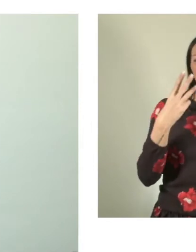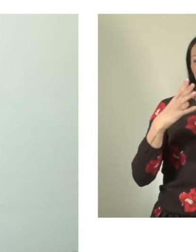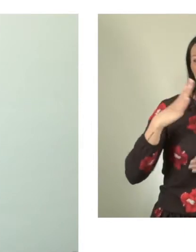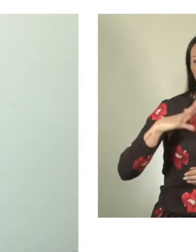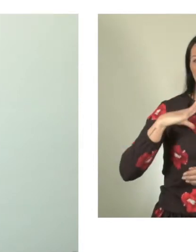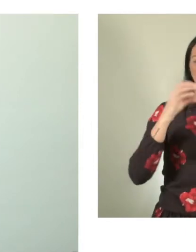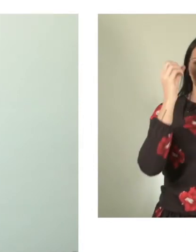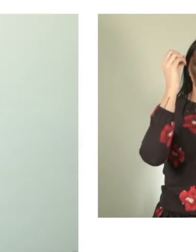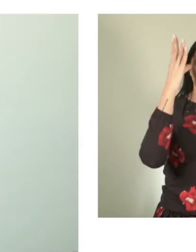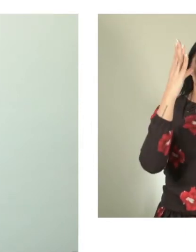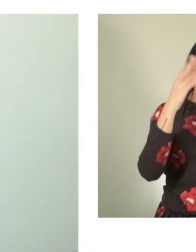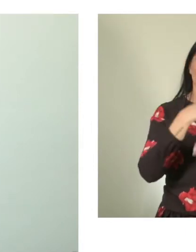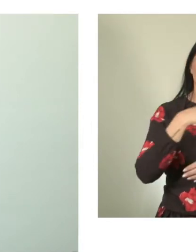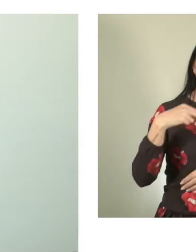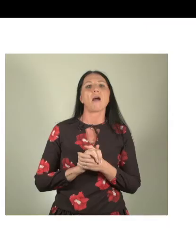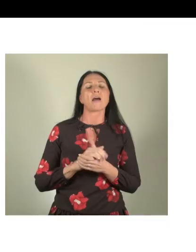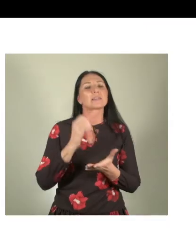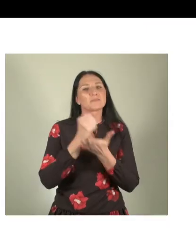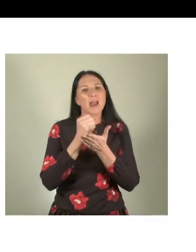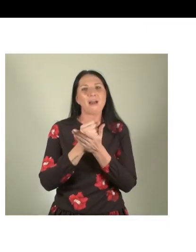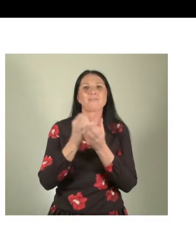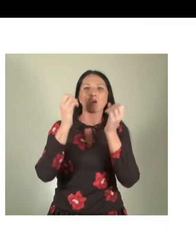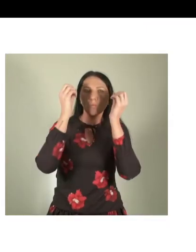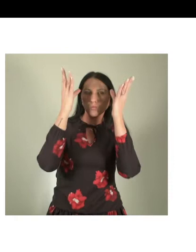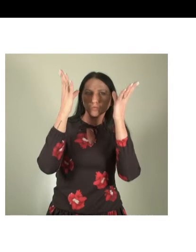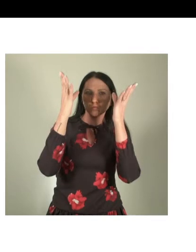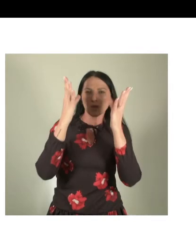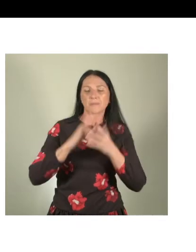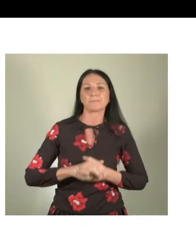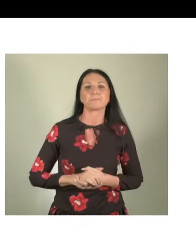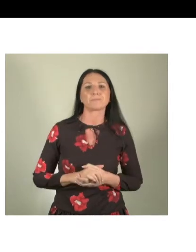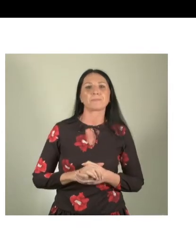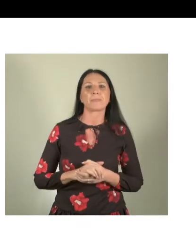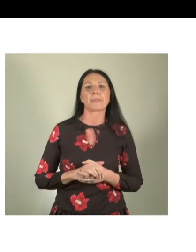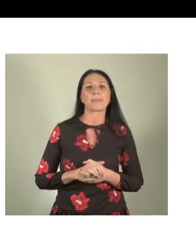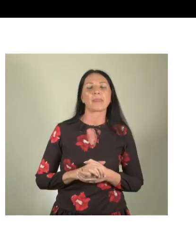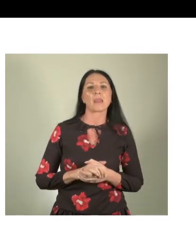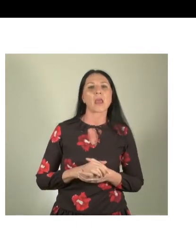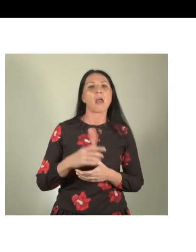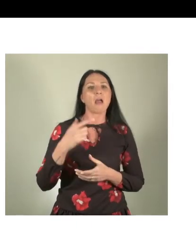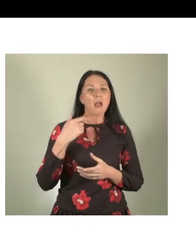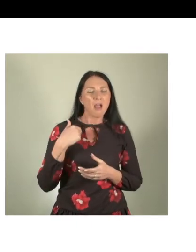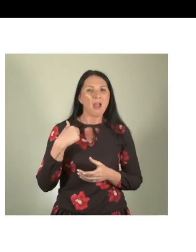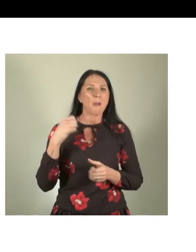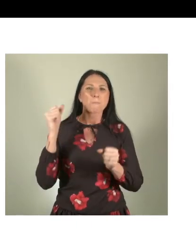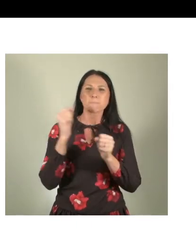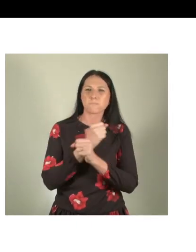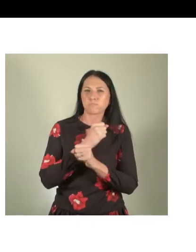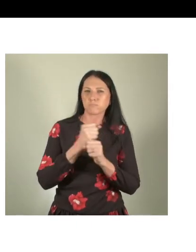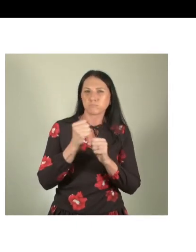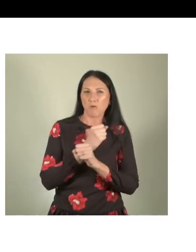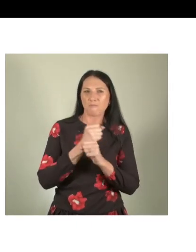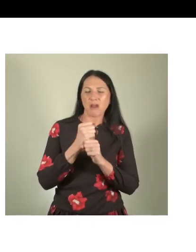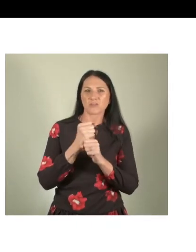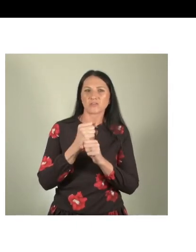w kulturze w naszym regionie. Muszę powiedzieć, że chcę bardzo poważnie potraktować